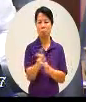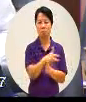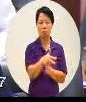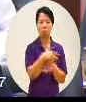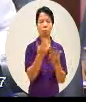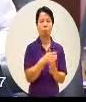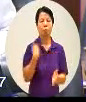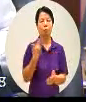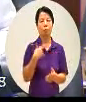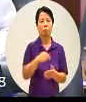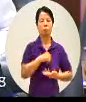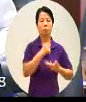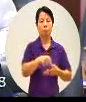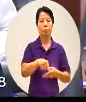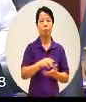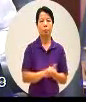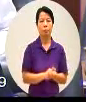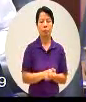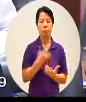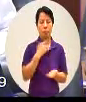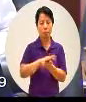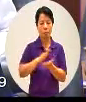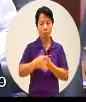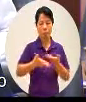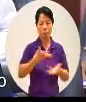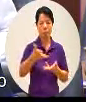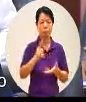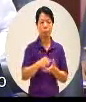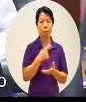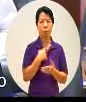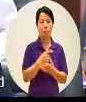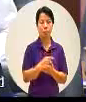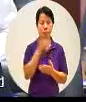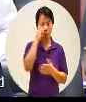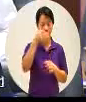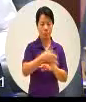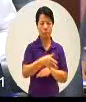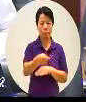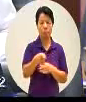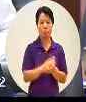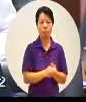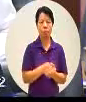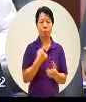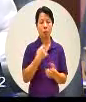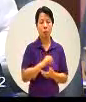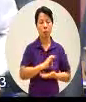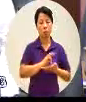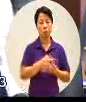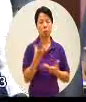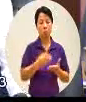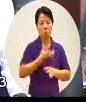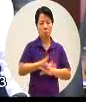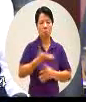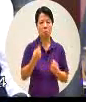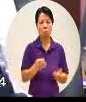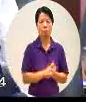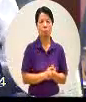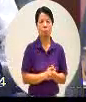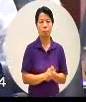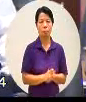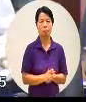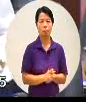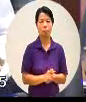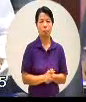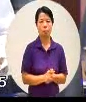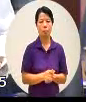心你的。然后从你的业务报告资料，本席就看出你非常不用心，因为